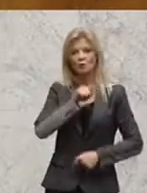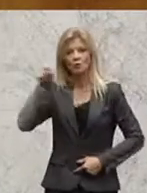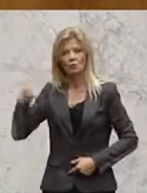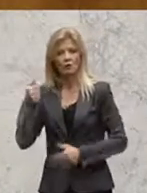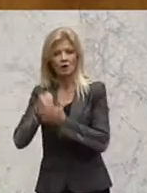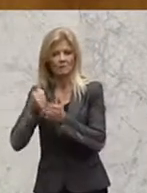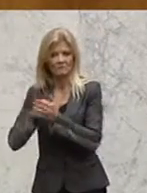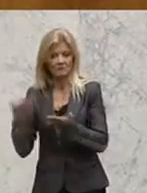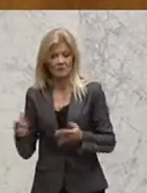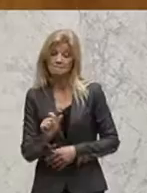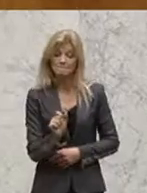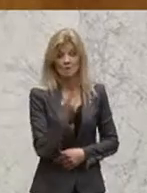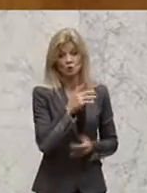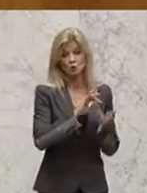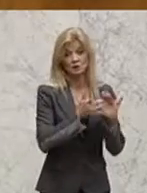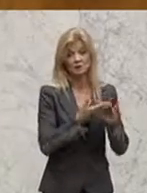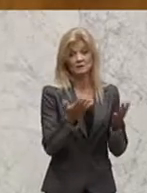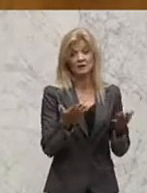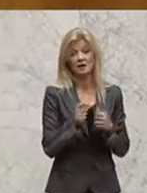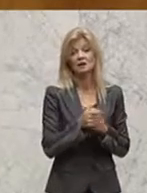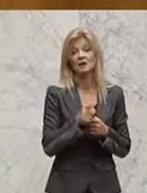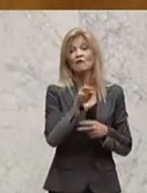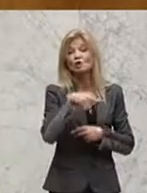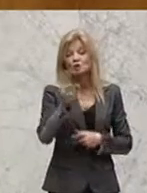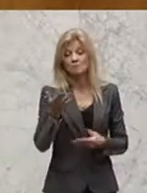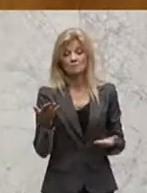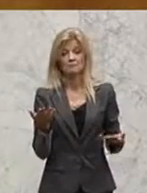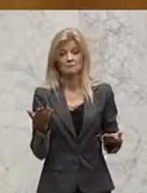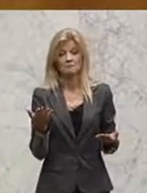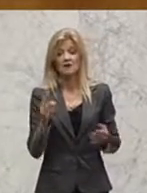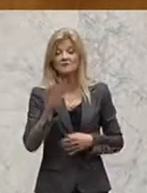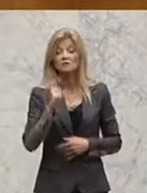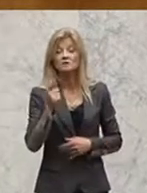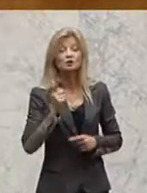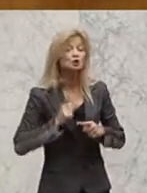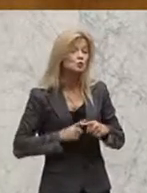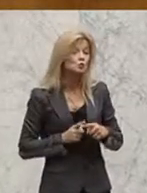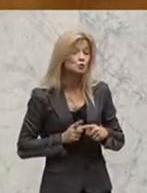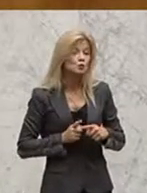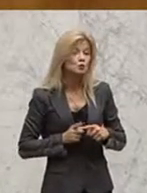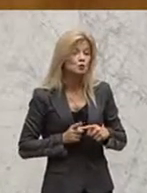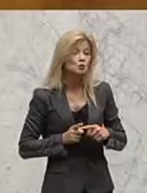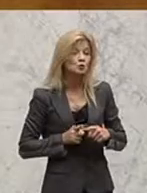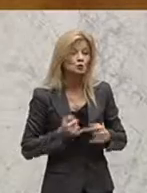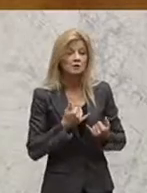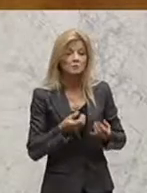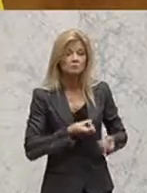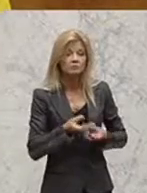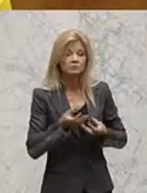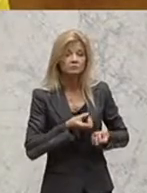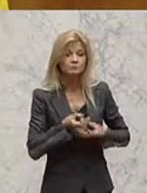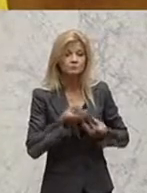das Internet, über die Live-Chats, über WhatsApp, über 24 Stunden hinweg Botschaften seitens